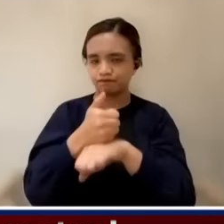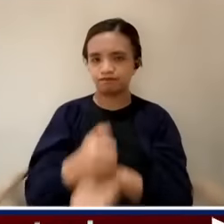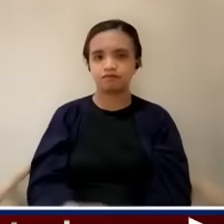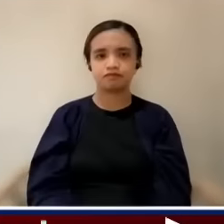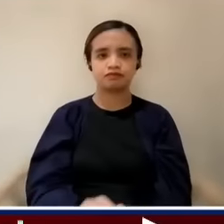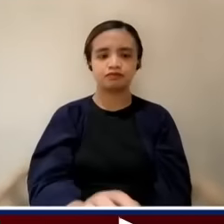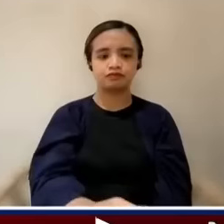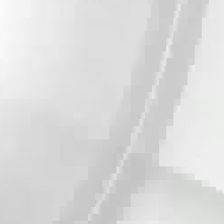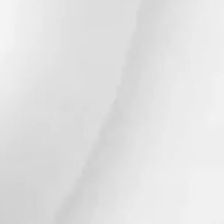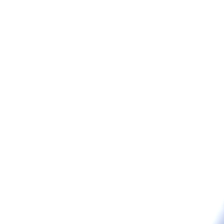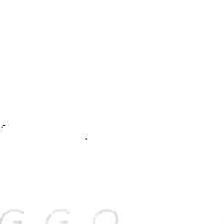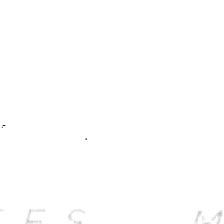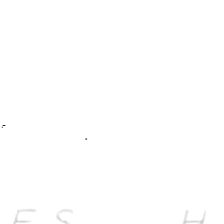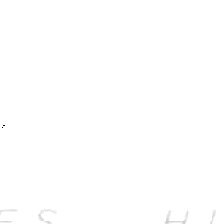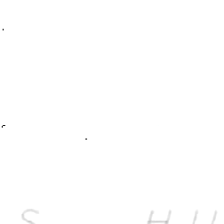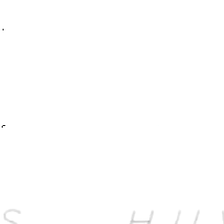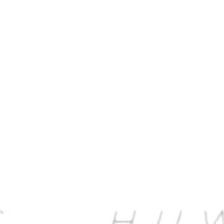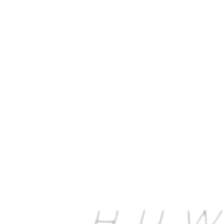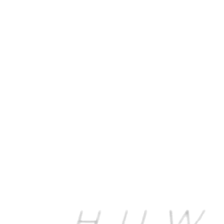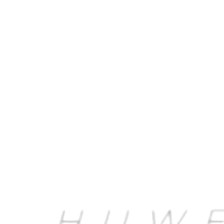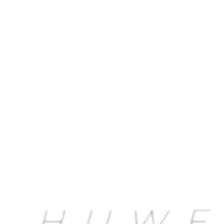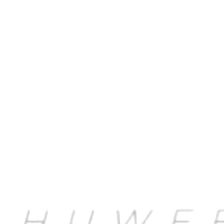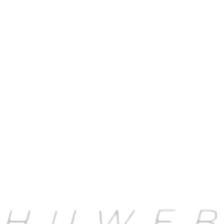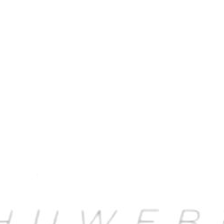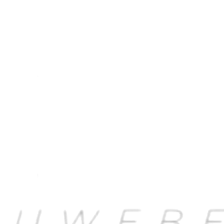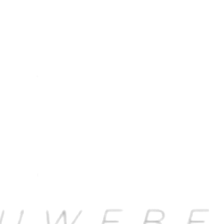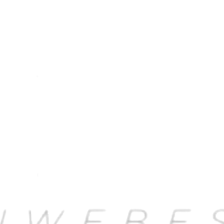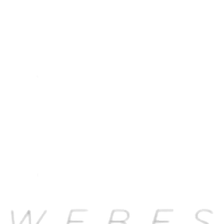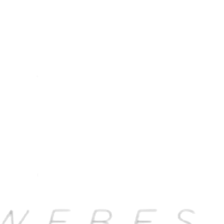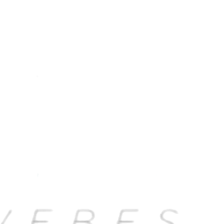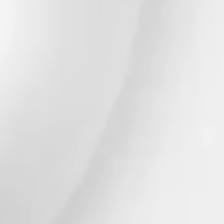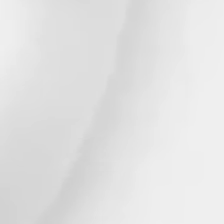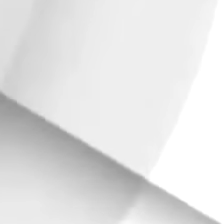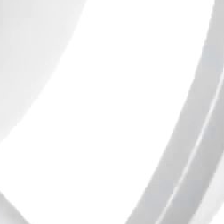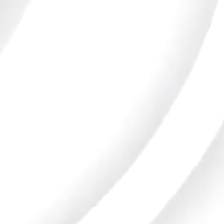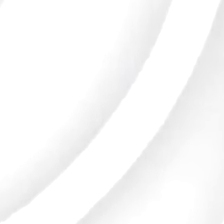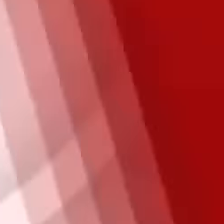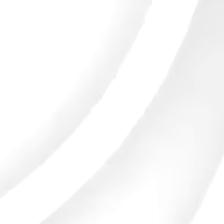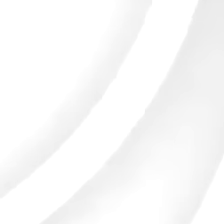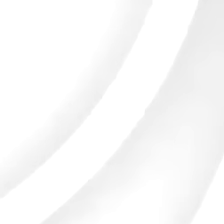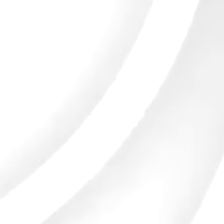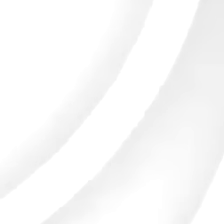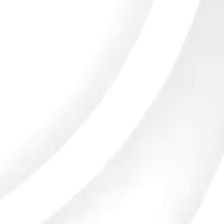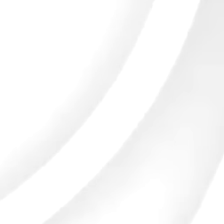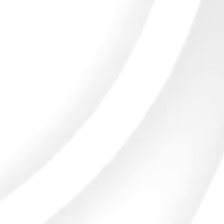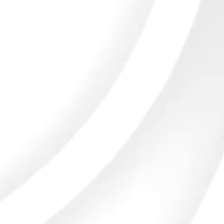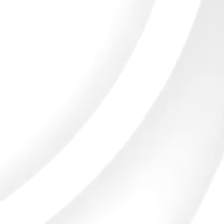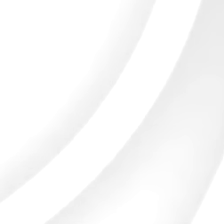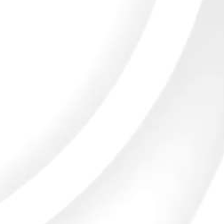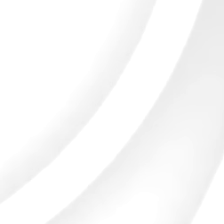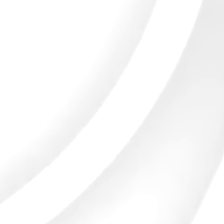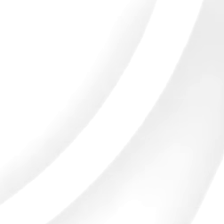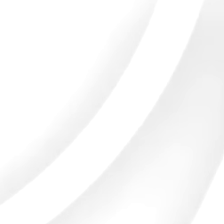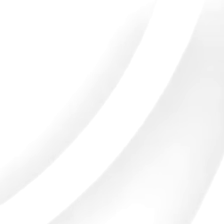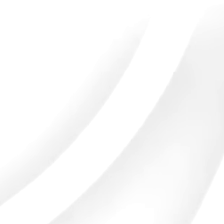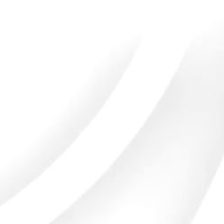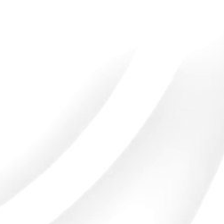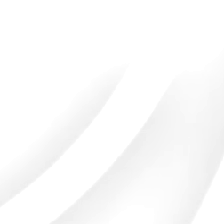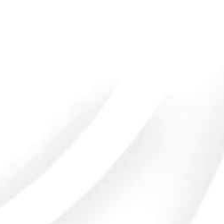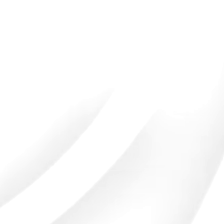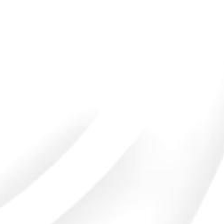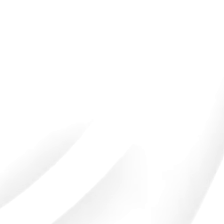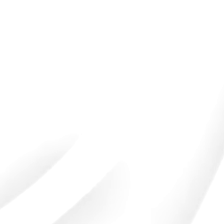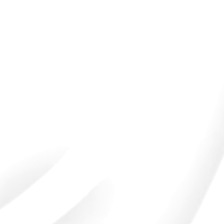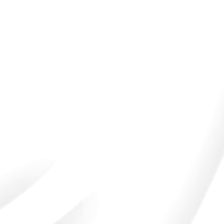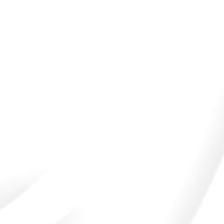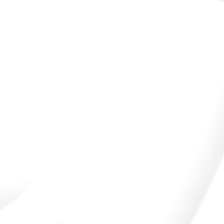News. Tuloy-tuloy po ang ating pagpapatrol sa bayan mula Lunes hanggang Biyernes sa TV